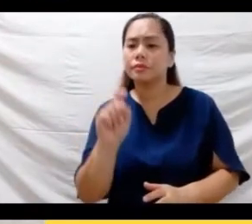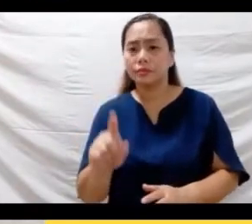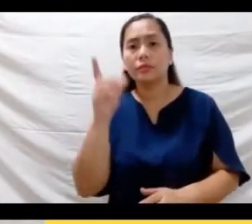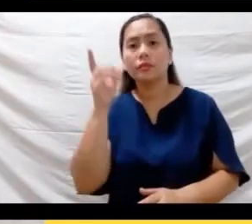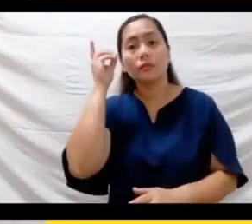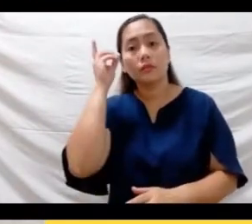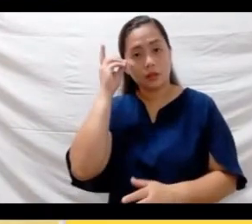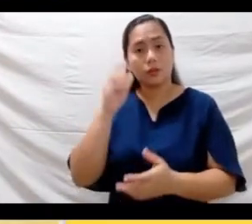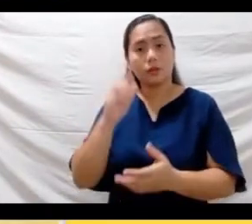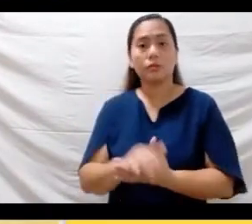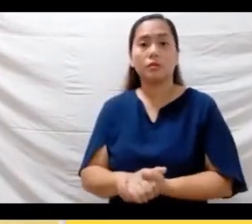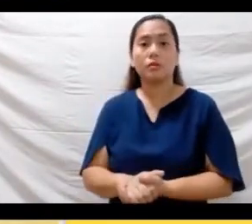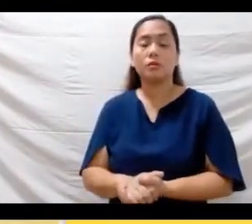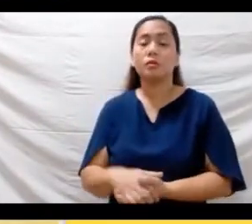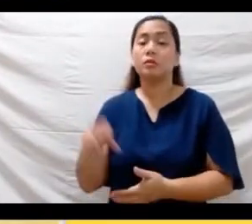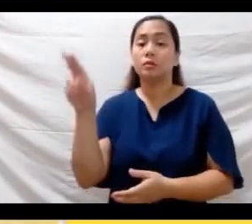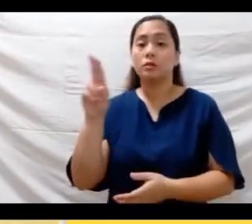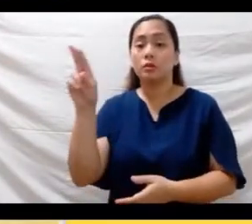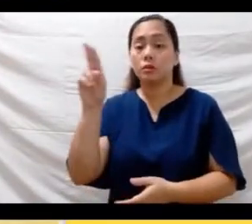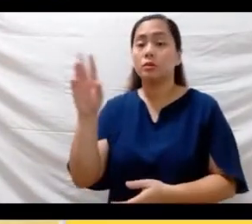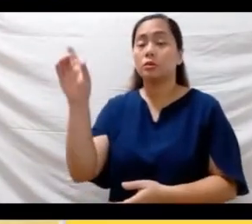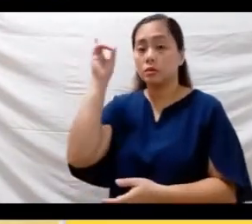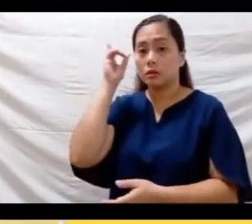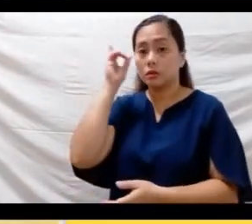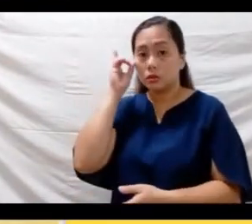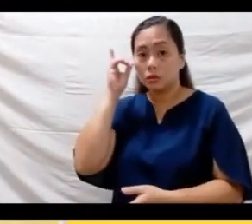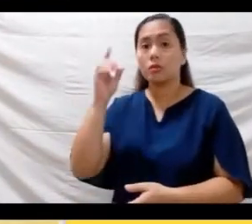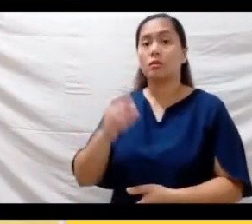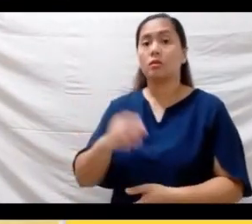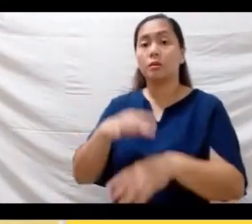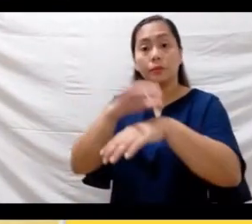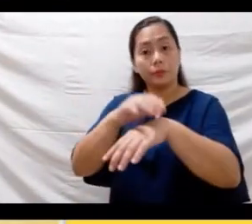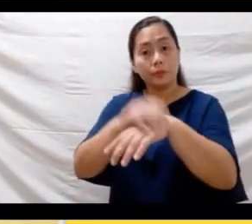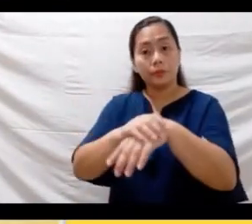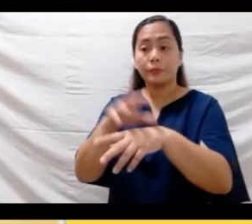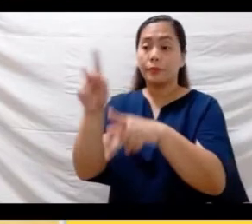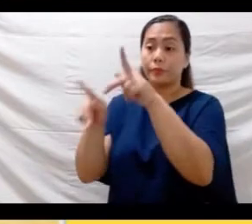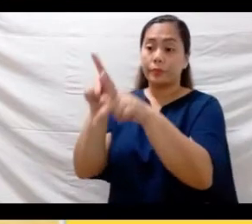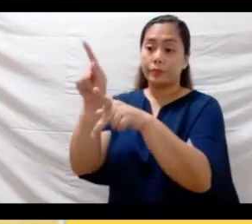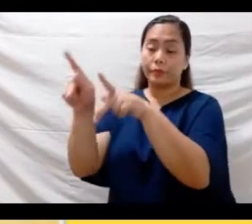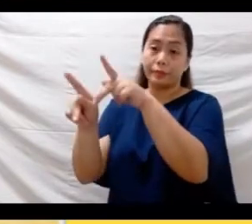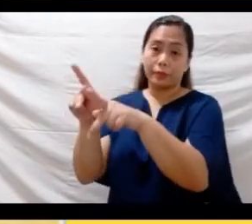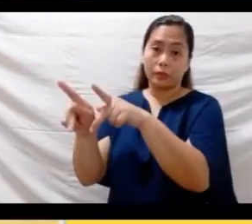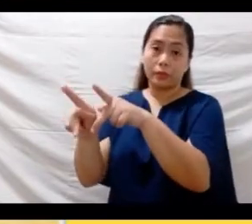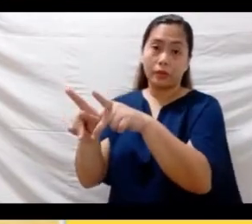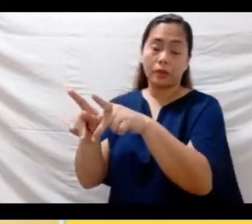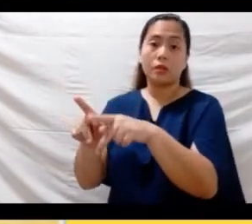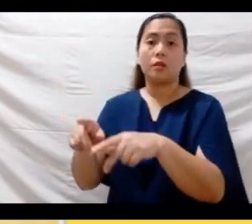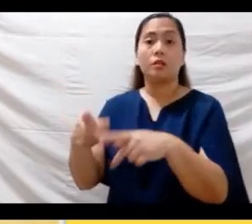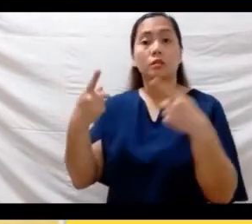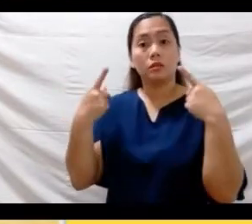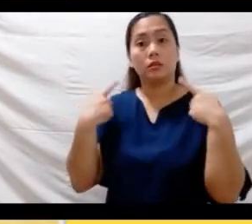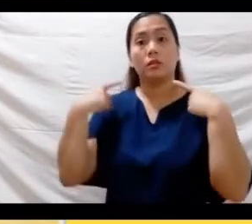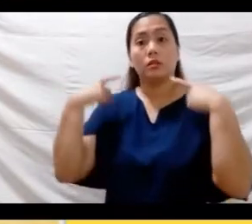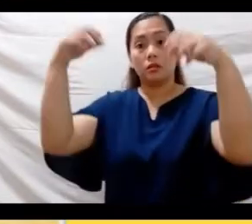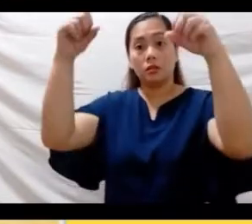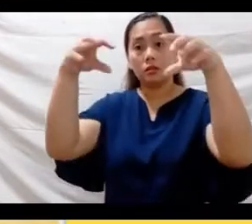Dino. Ginagamit niyan, Dino, bilang babala sa mga mamamayan kapag may ulan o